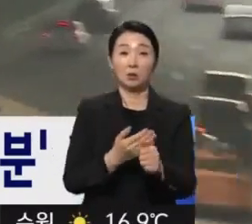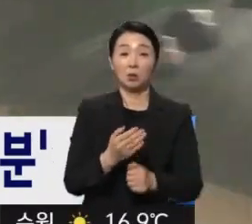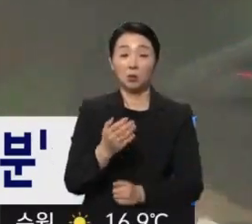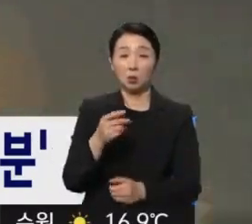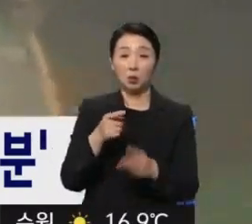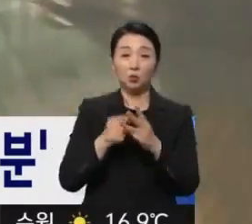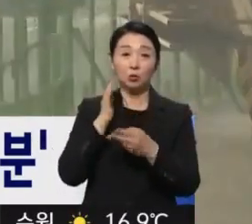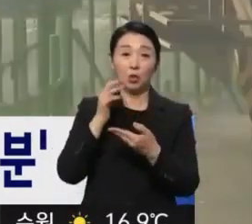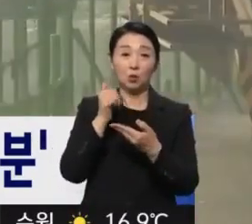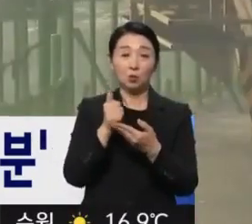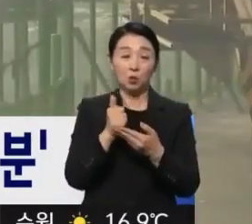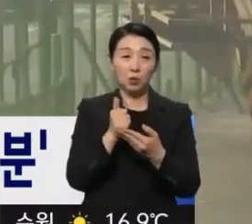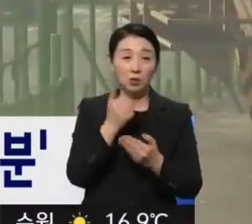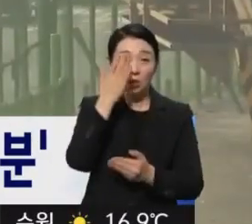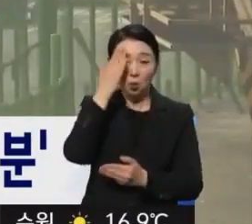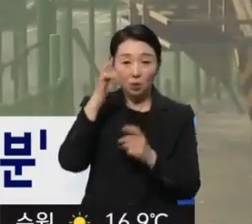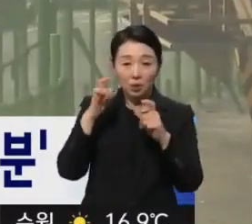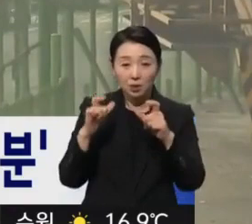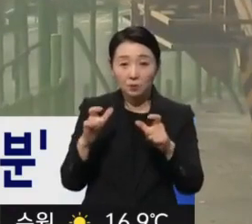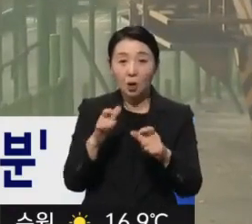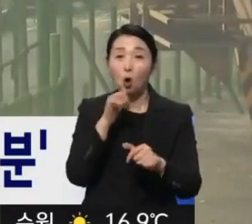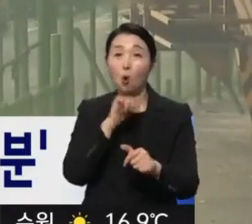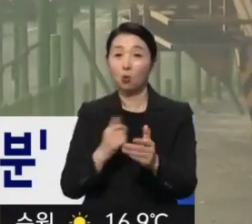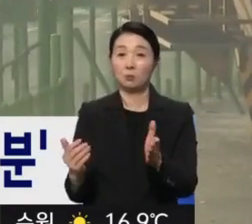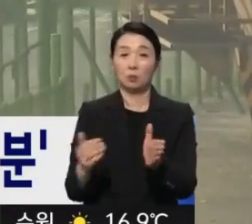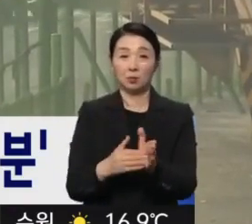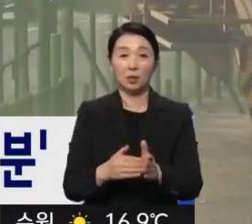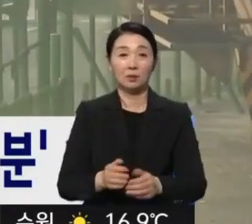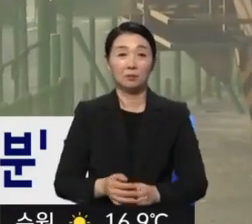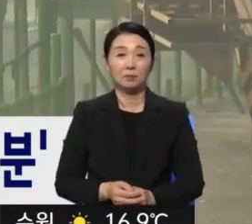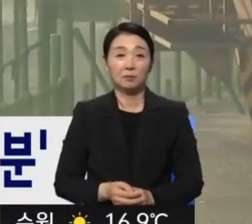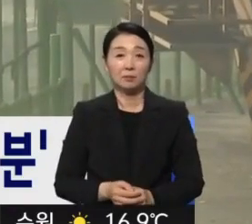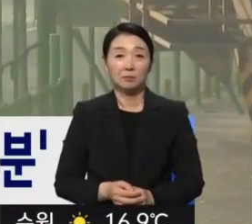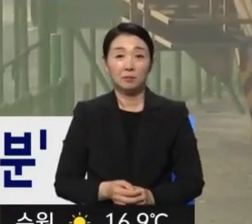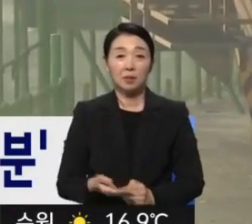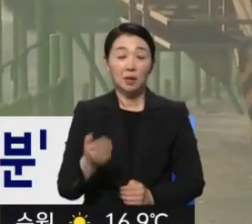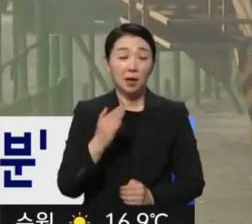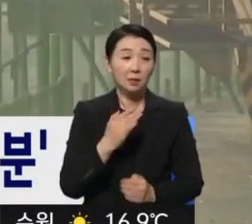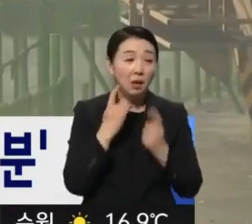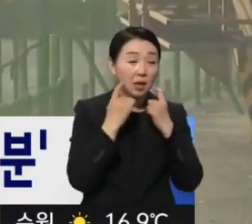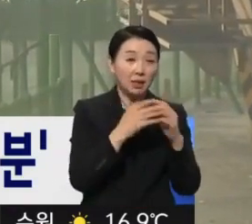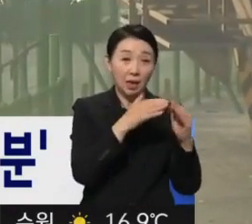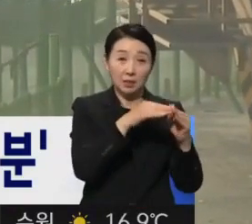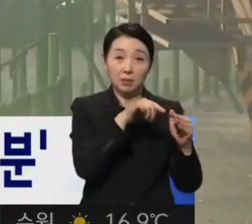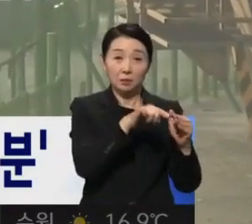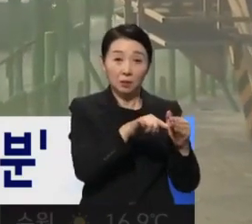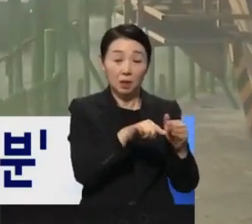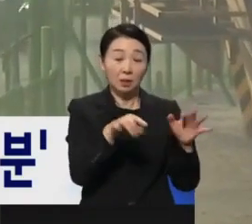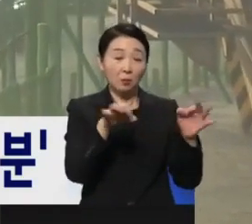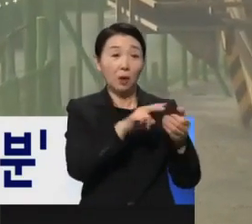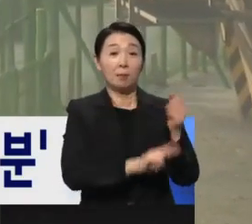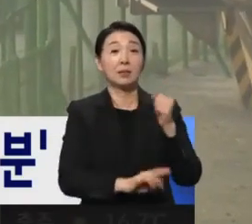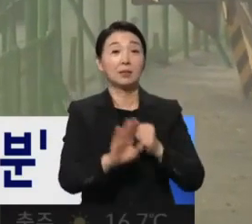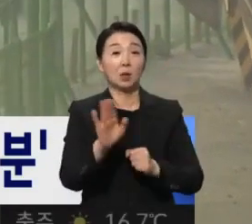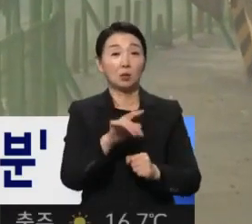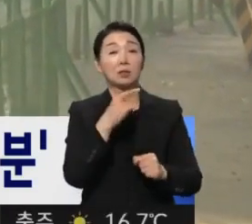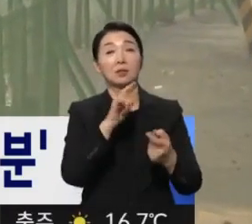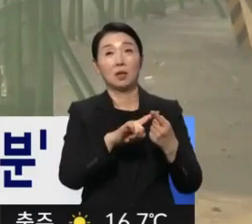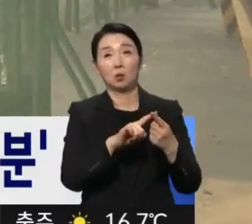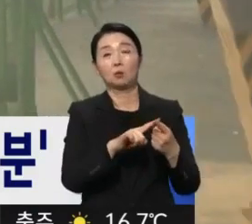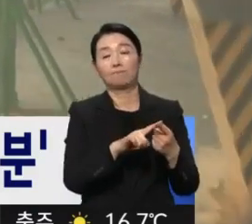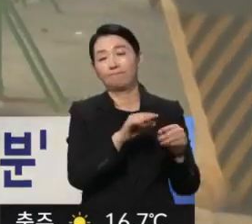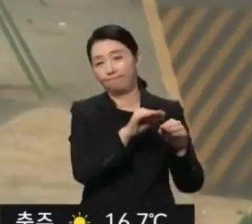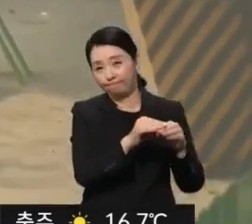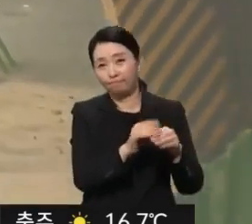이제 용산 집무실까지 5분이면 도착한다고 하는데요 그래도 서초동 자택은 당분간 팔지 않고 그대로